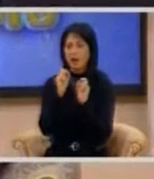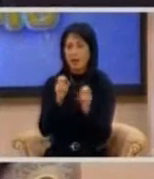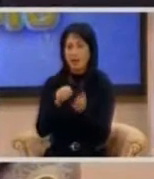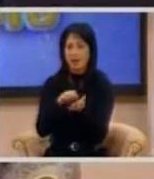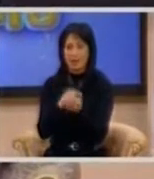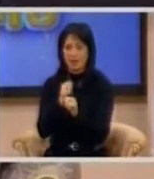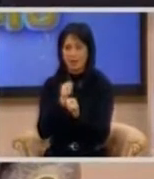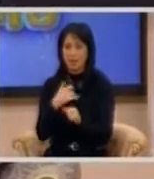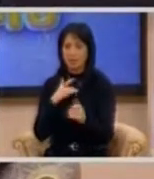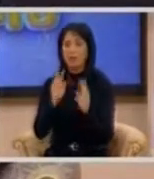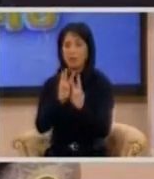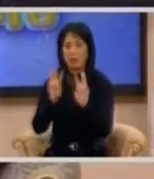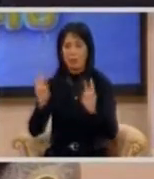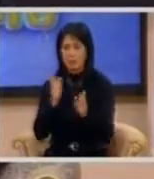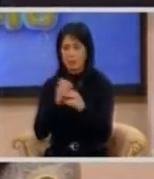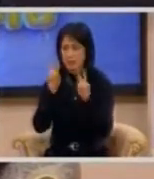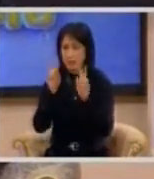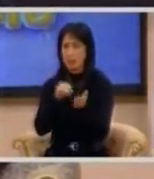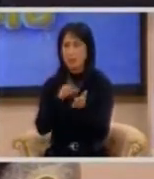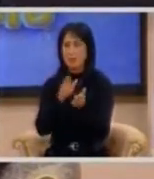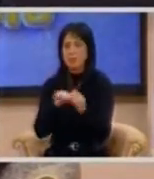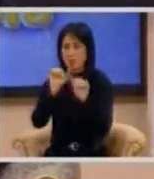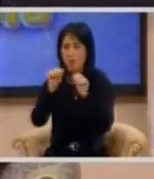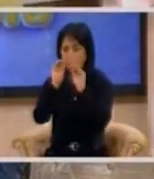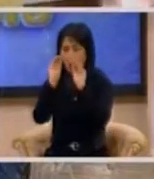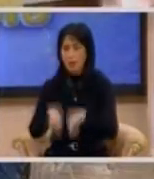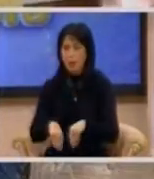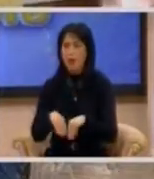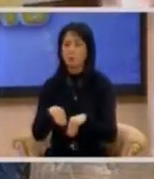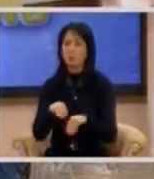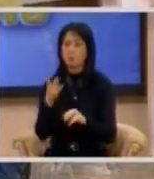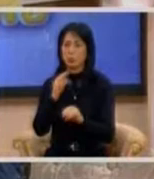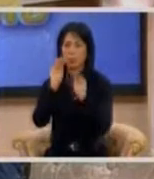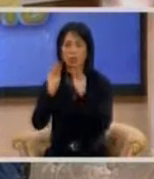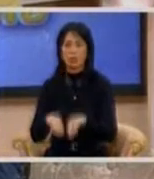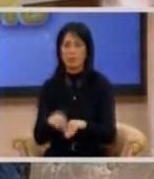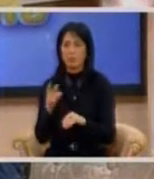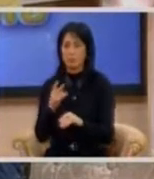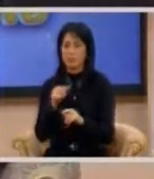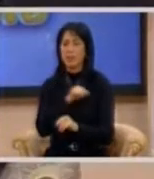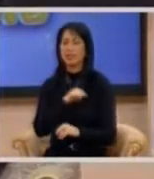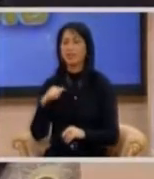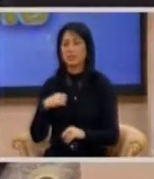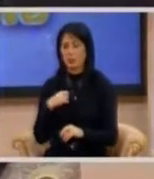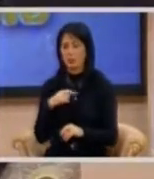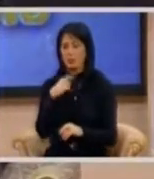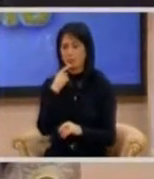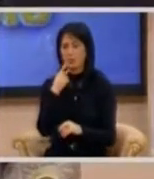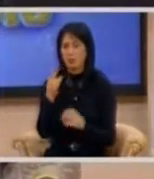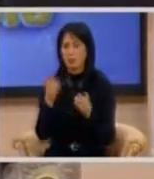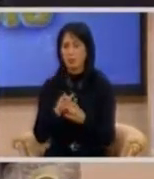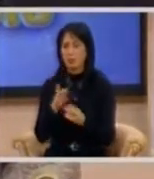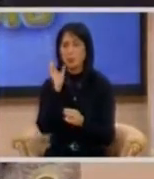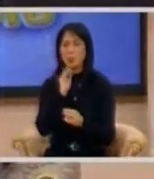ჩვენ ვებგვერდზე გვაქვს სპეციალური სარეგისტრაციო ფორმა, ანუ შევავსოთ. ხო, ნუ თვითონ რა თქმა უნდა,